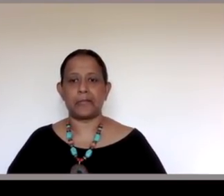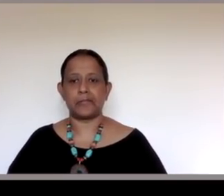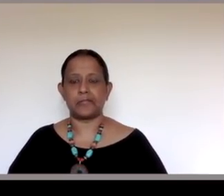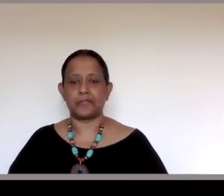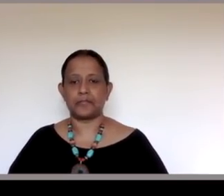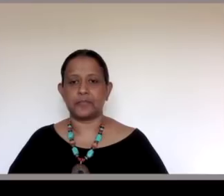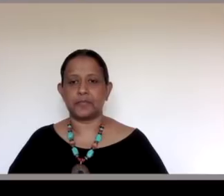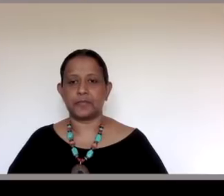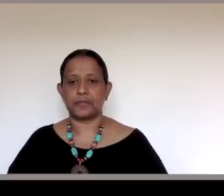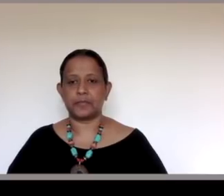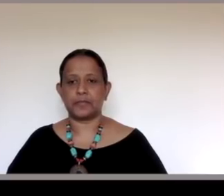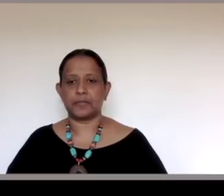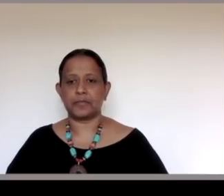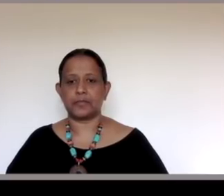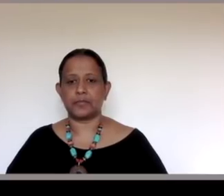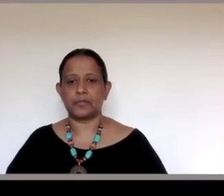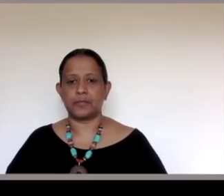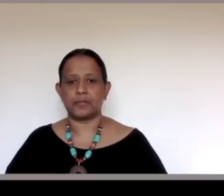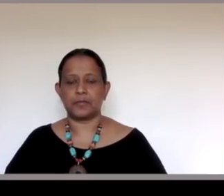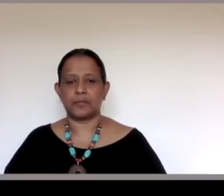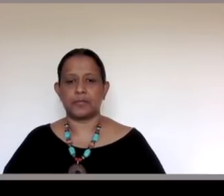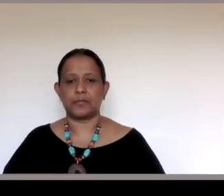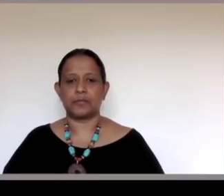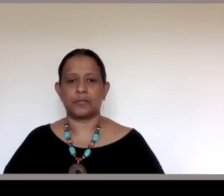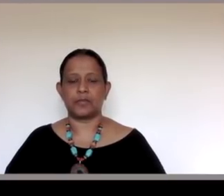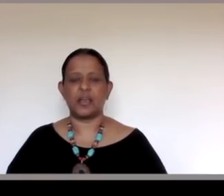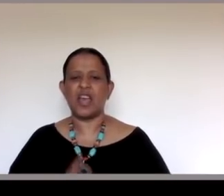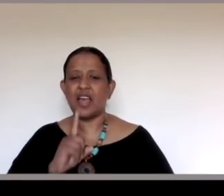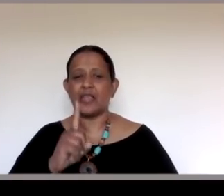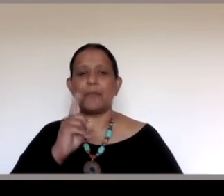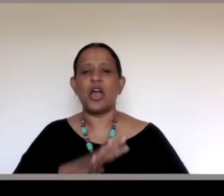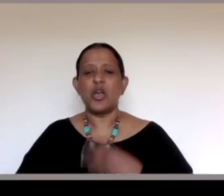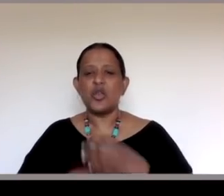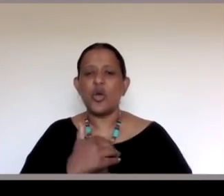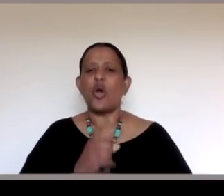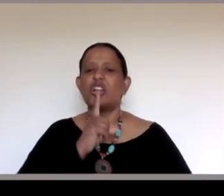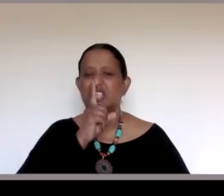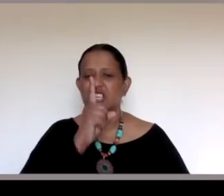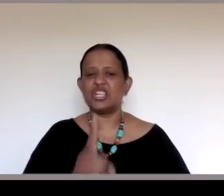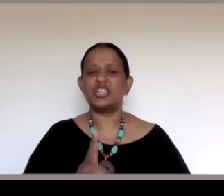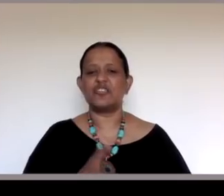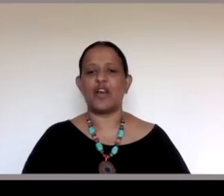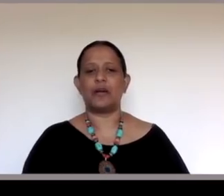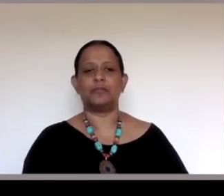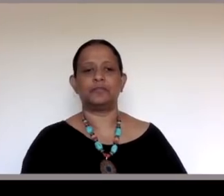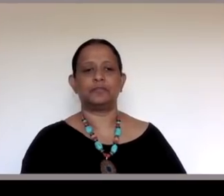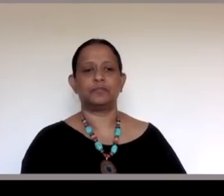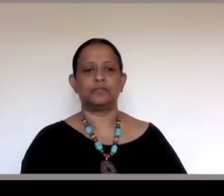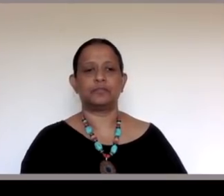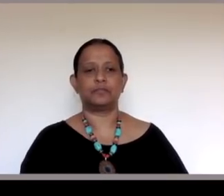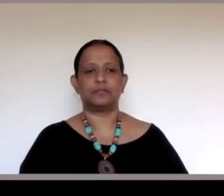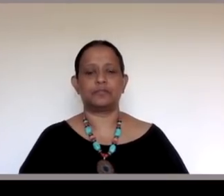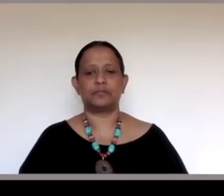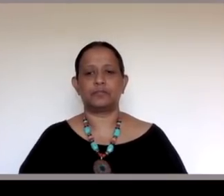சேர்ந்த பிரான்சிஸ் அவர்களிடம் யாராவது அவரை அங்கே புகழ்ந்தால் அவர் இவ்வாறு ஒரு கேள்வியை கேட்பார் ஓஹுகே யட்டஹத்கம